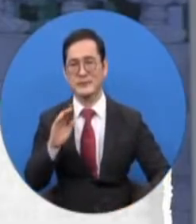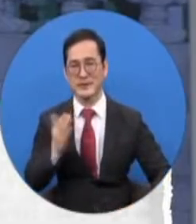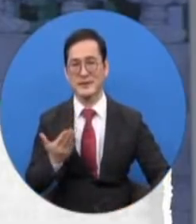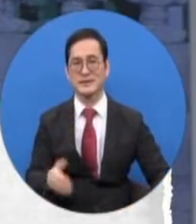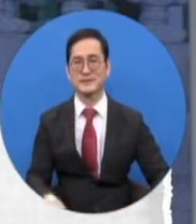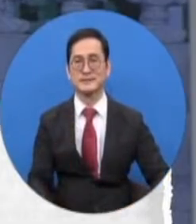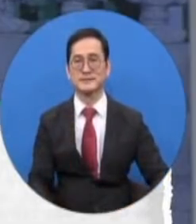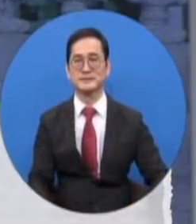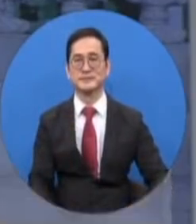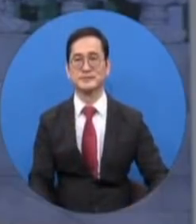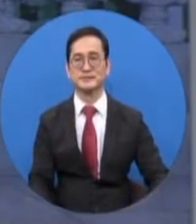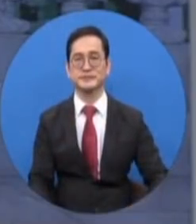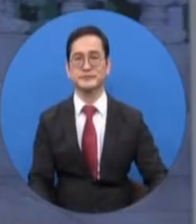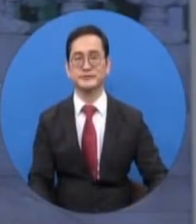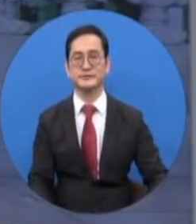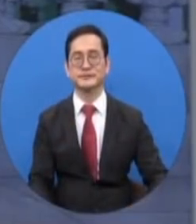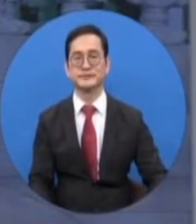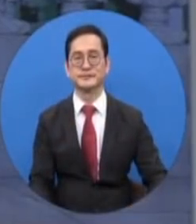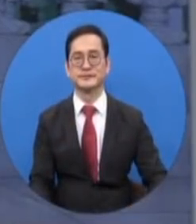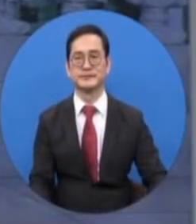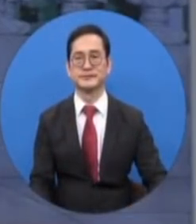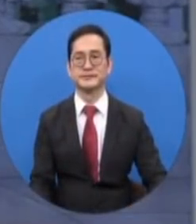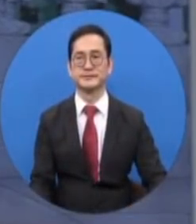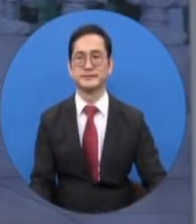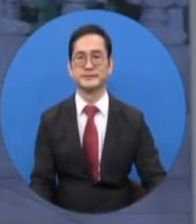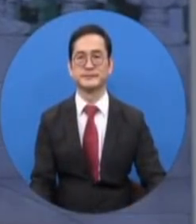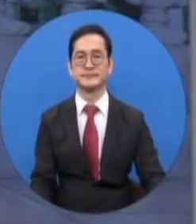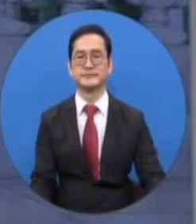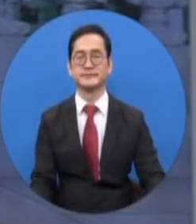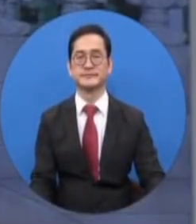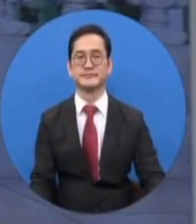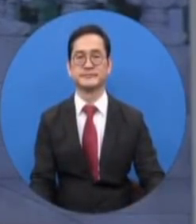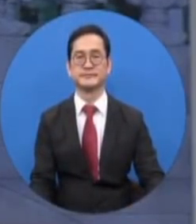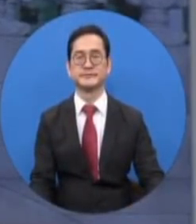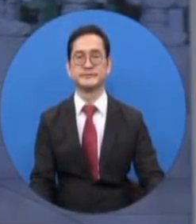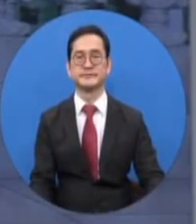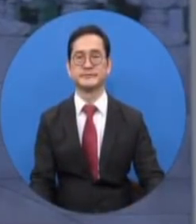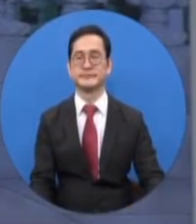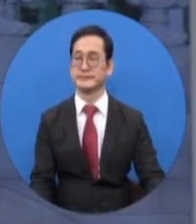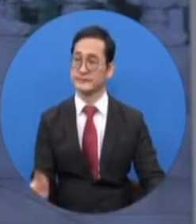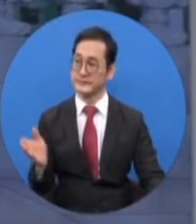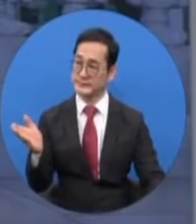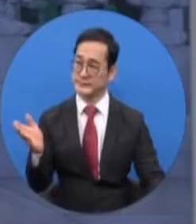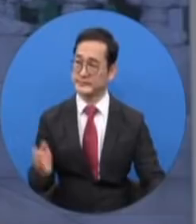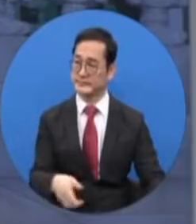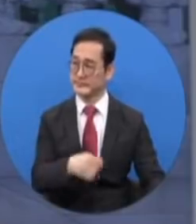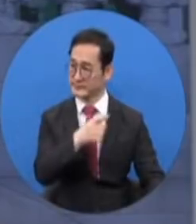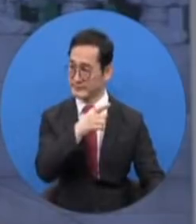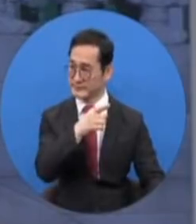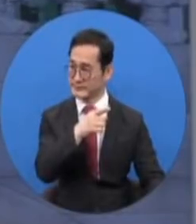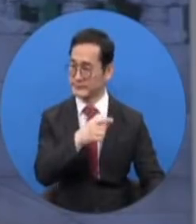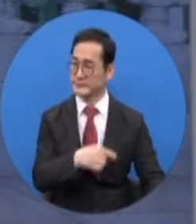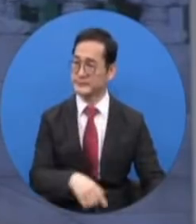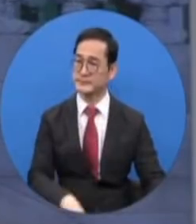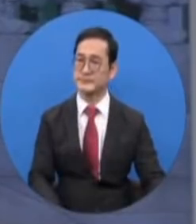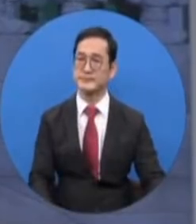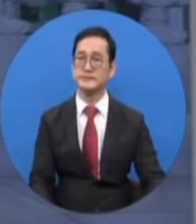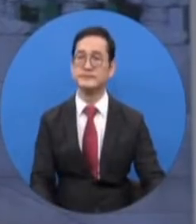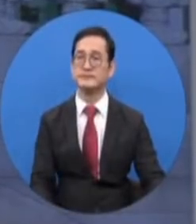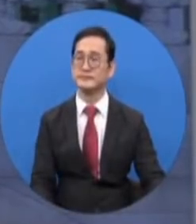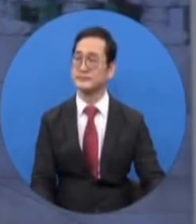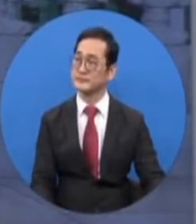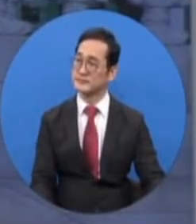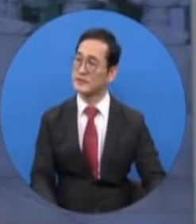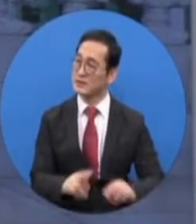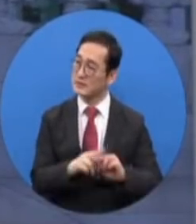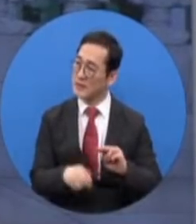의사가 나오고 있고 윤호중 비대위원장은 물러설 생각은 현재로서는 없다라는 건데 박정화 전 대변인께서 보시기에 다른 당이긴 한데 윤호중 비대위원장 물러나야